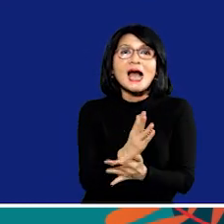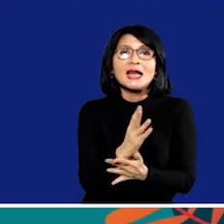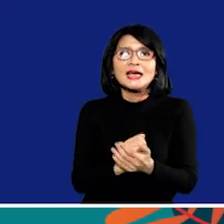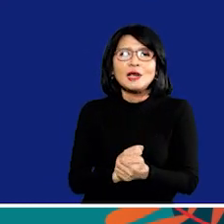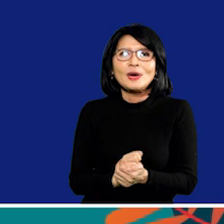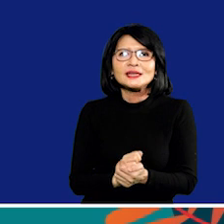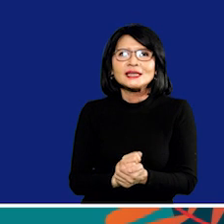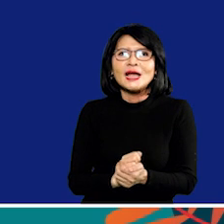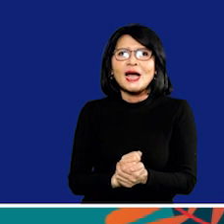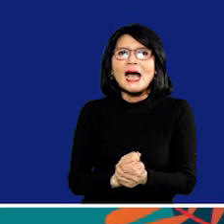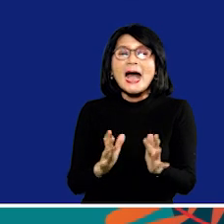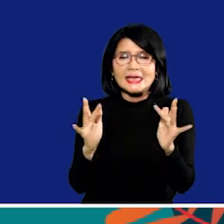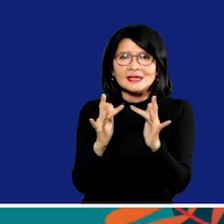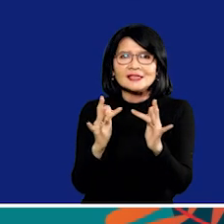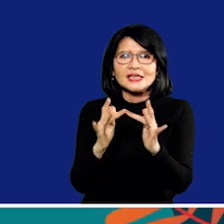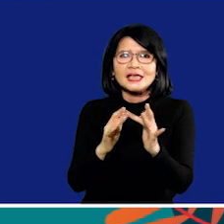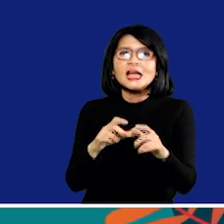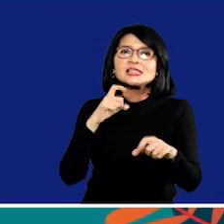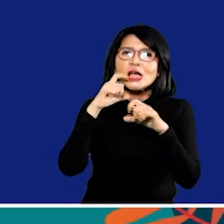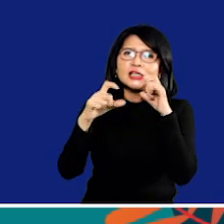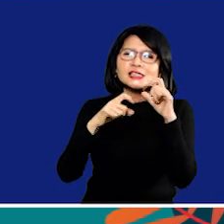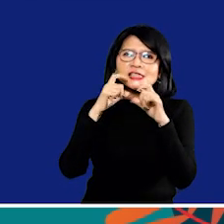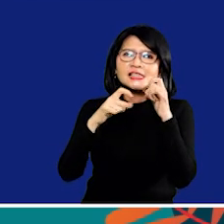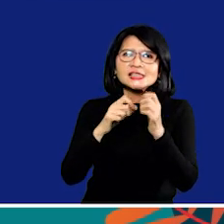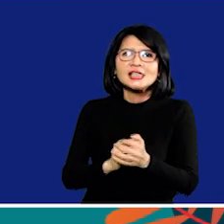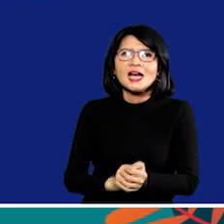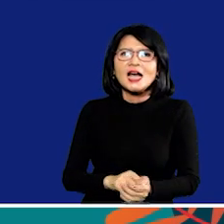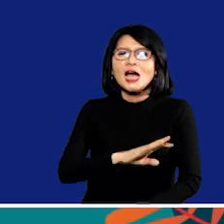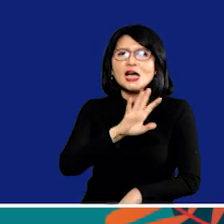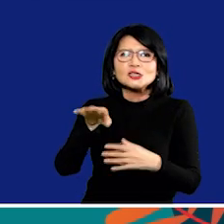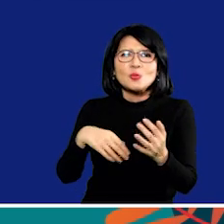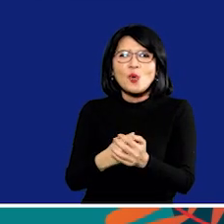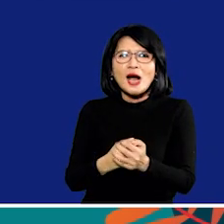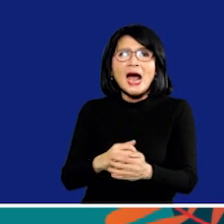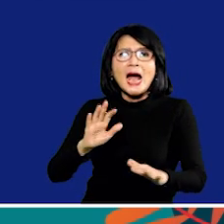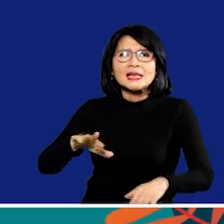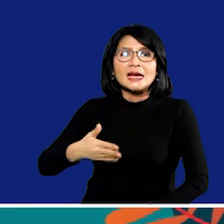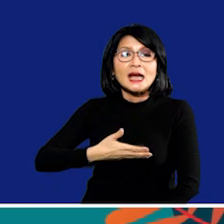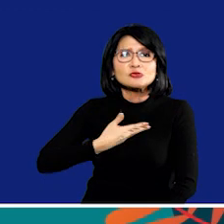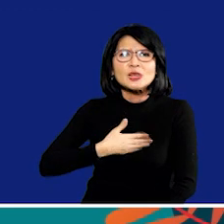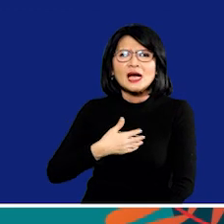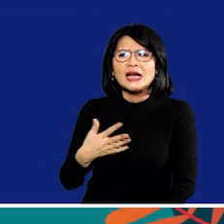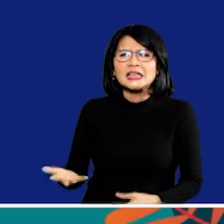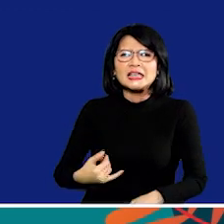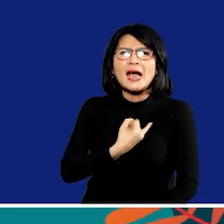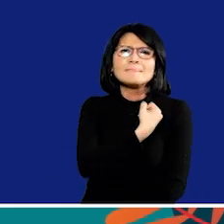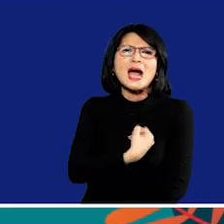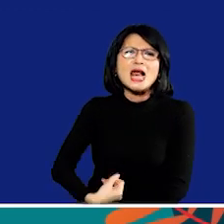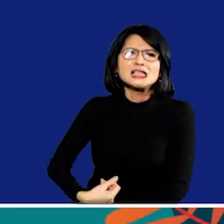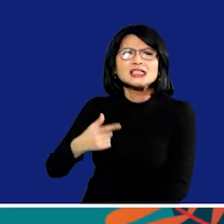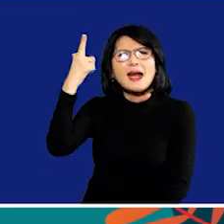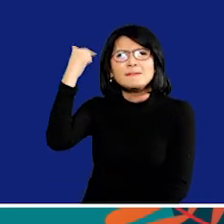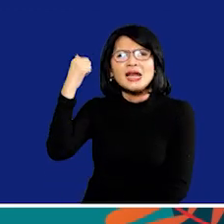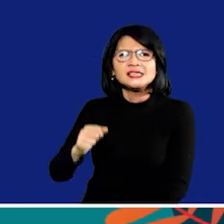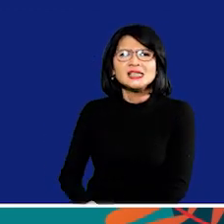melalui media-media kreatif seperti misalnya dengan mendongeng. Hal-hal yang sedikit sulit adalah kadang mereka malas untuk belajar,